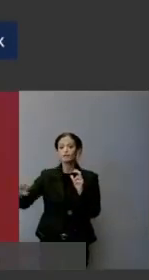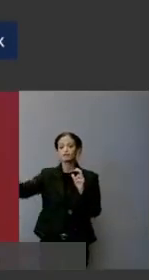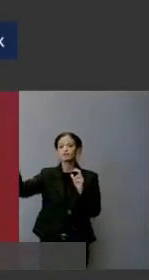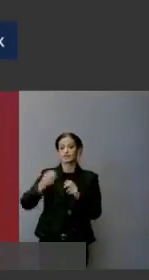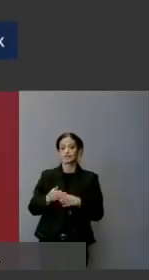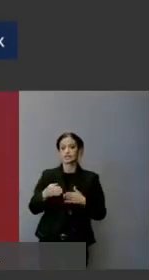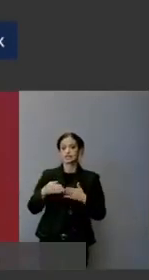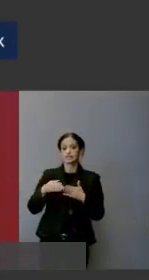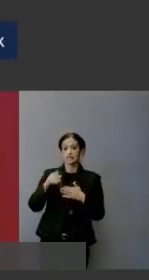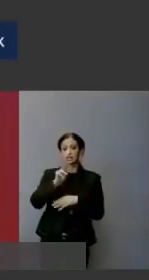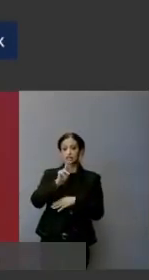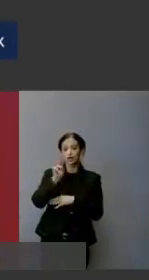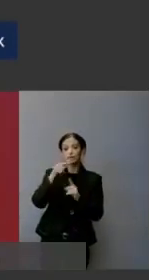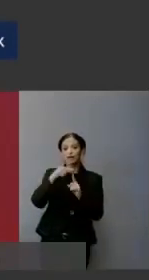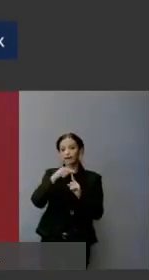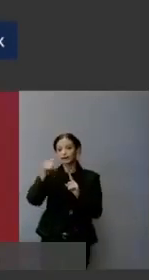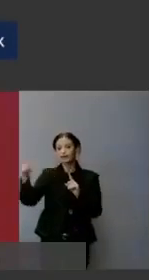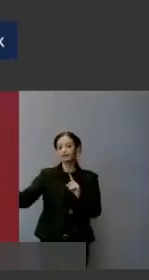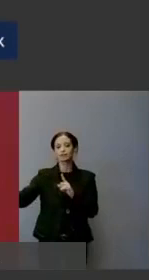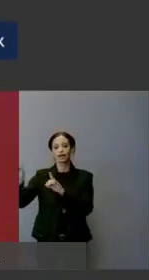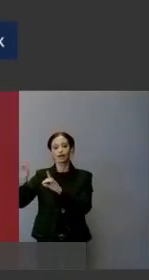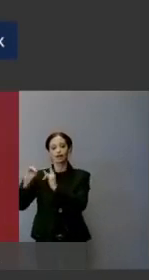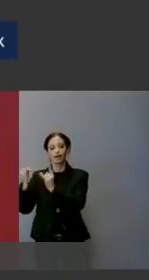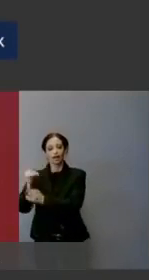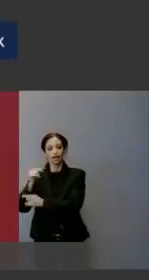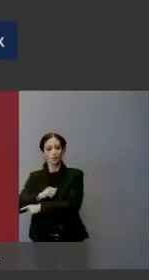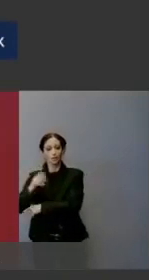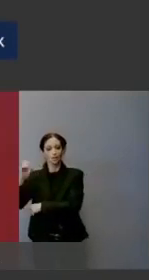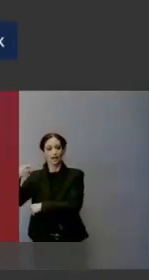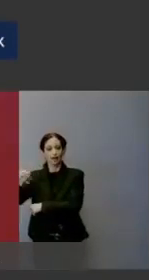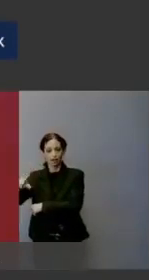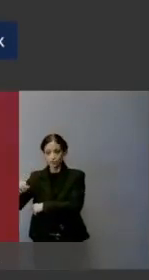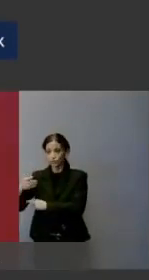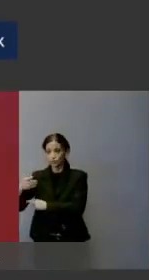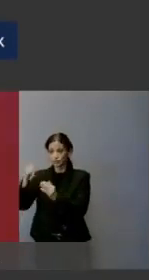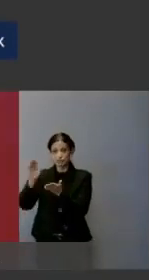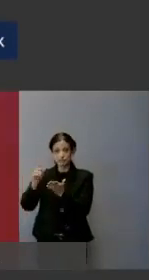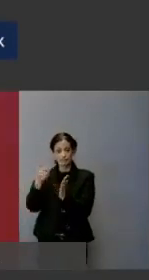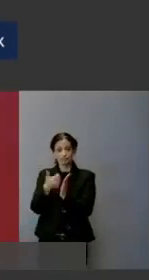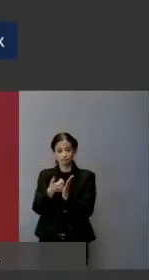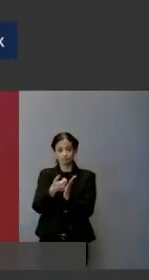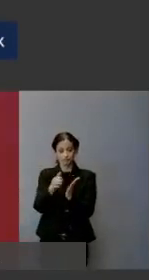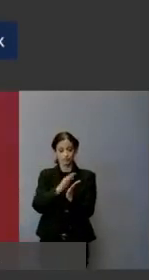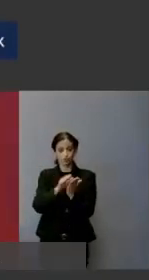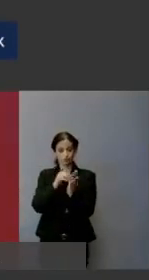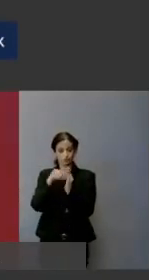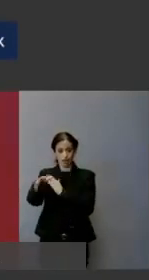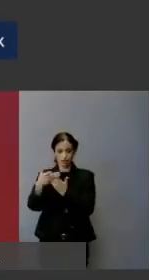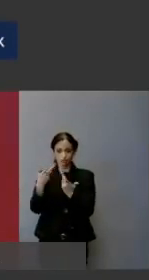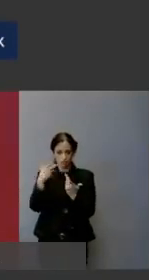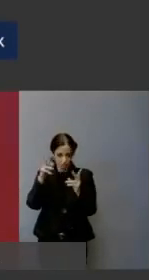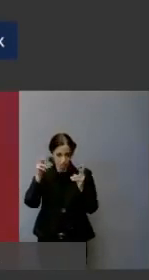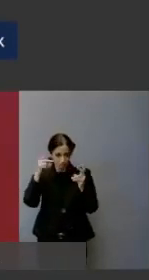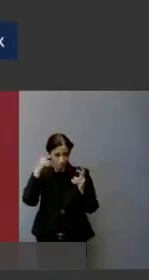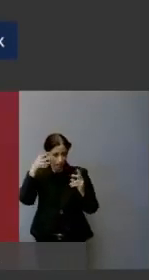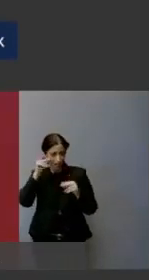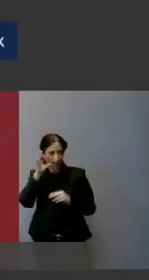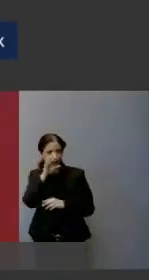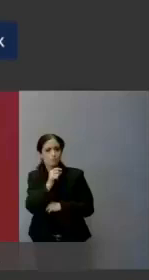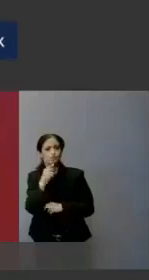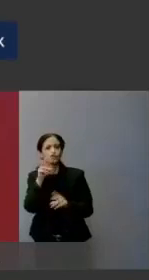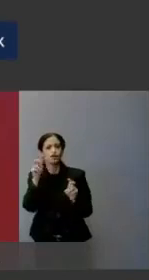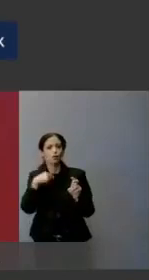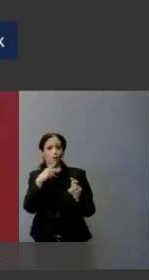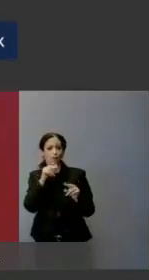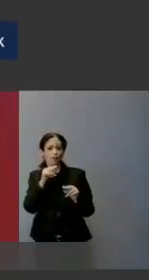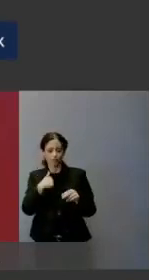faccia uno screenshot e poi glielo mando così magari parliamo della stessa lingua secondo io lo ha fatto delle domande a cui non mi ha risposto